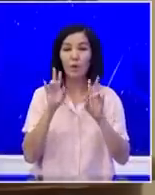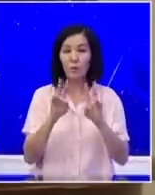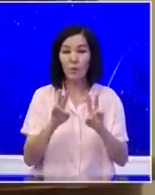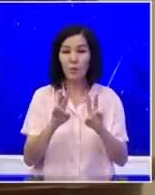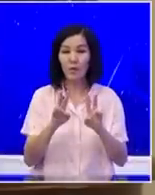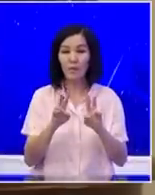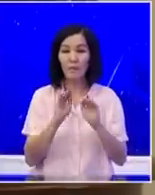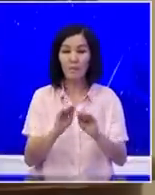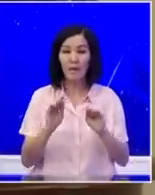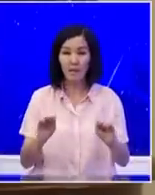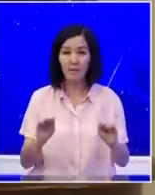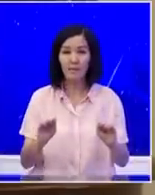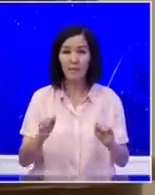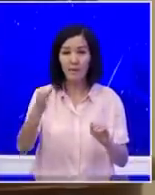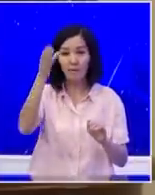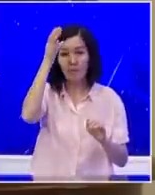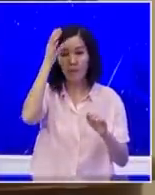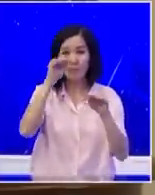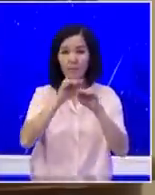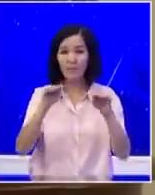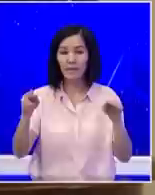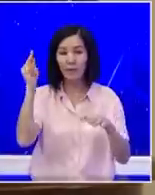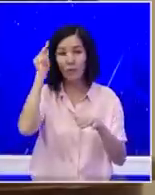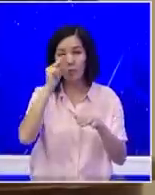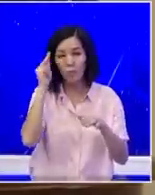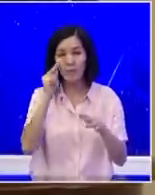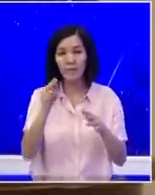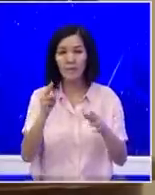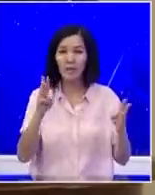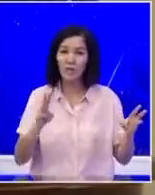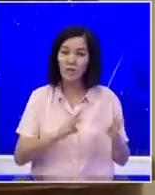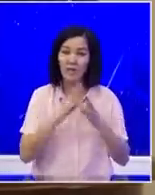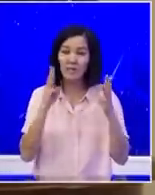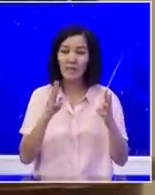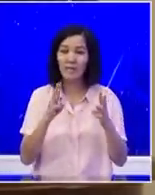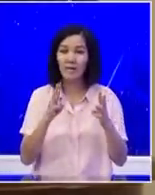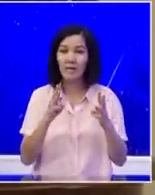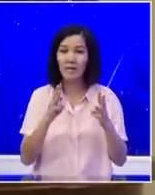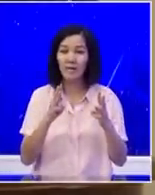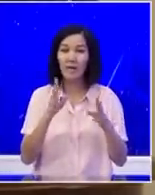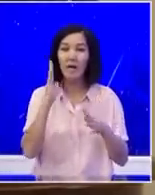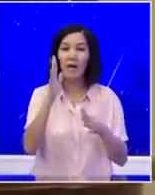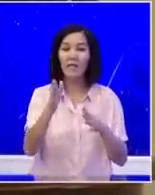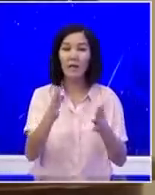бұл балалардың білім деңгейіне, оқуға деген құштарлығына,